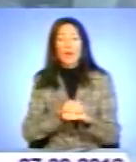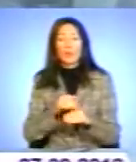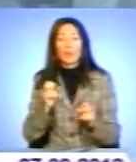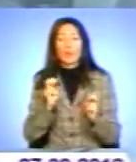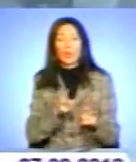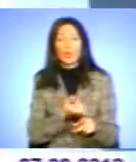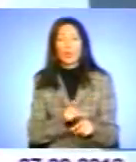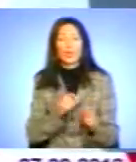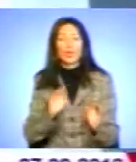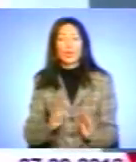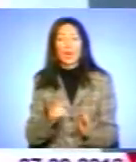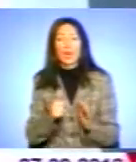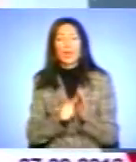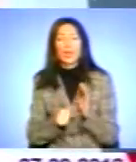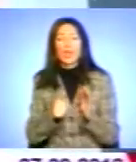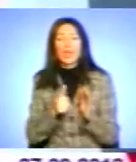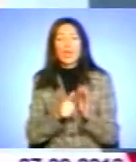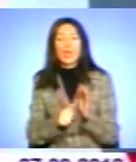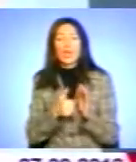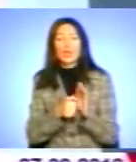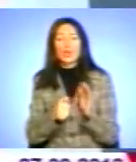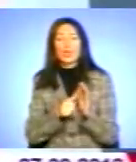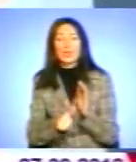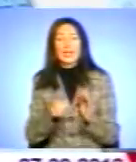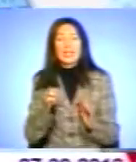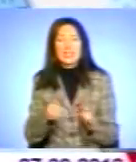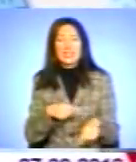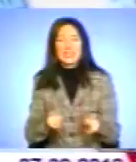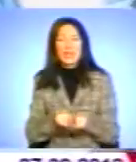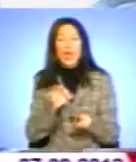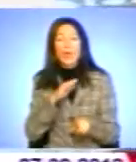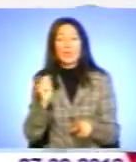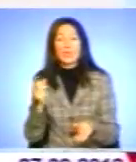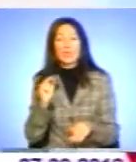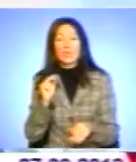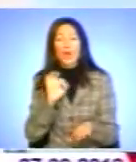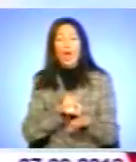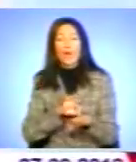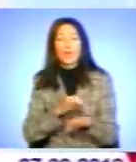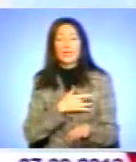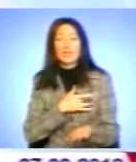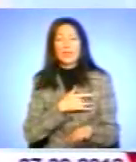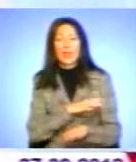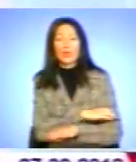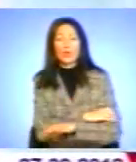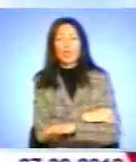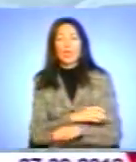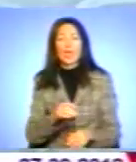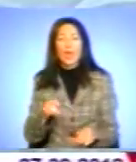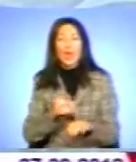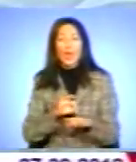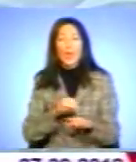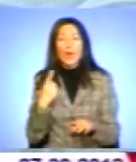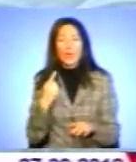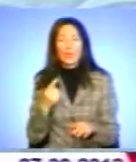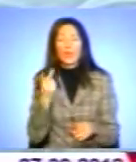650 тисяч – така офіційна цифра хворих на серцево-судинні недуги в області. Постійно підвищений артеріальний тиск – перший